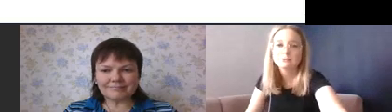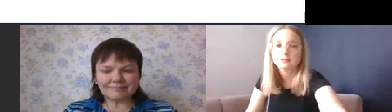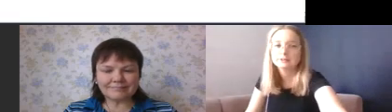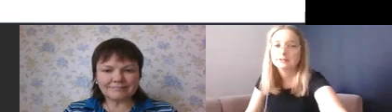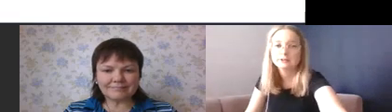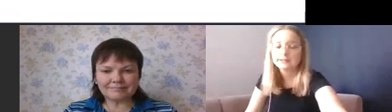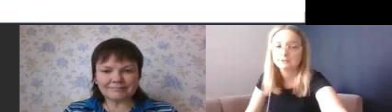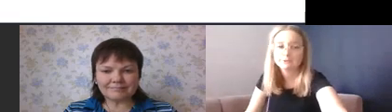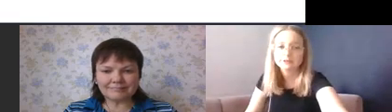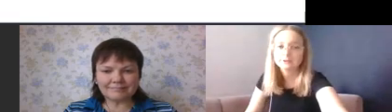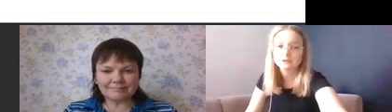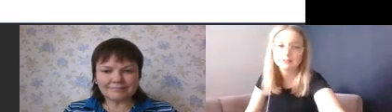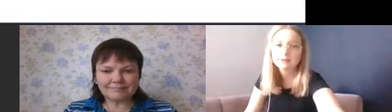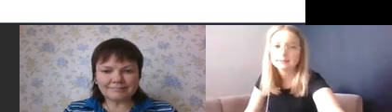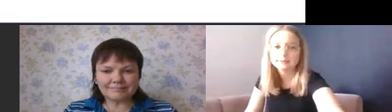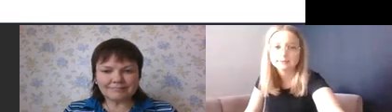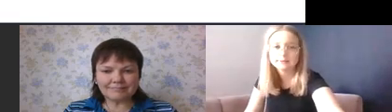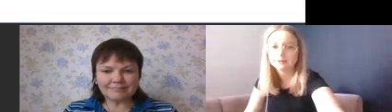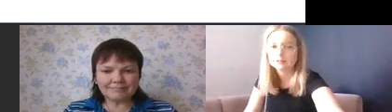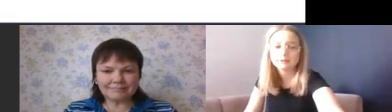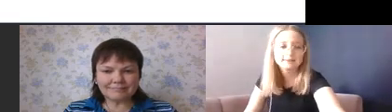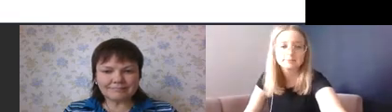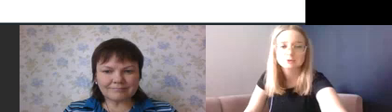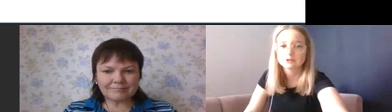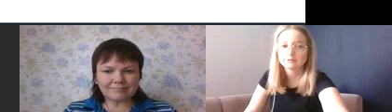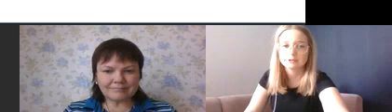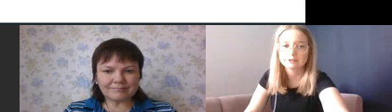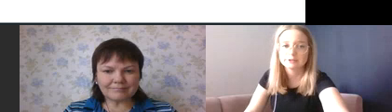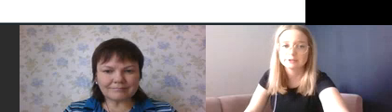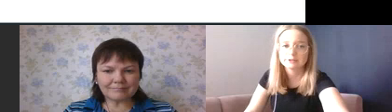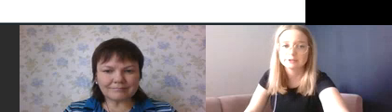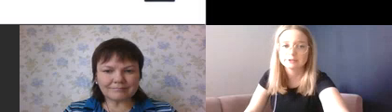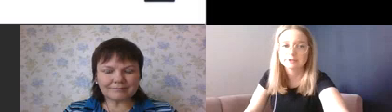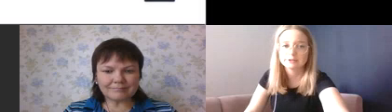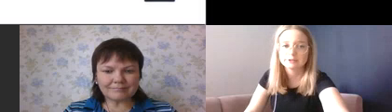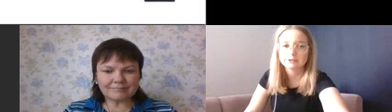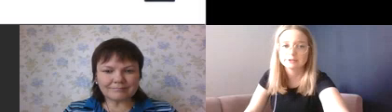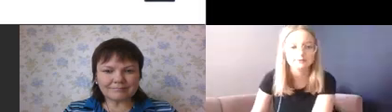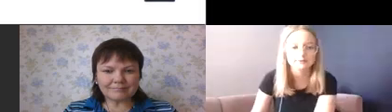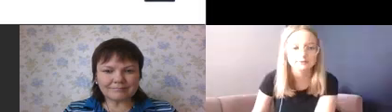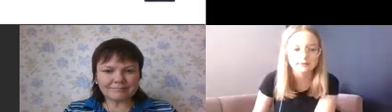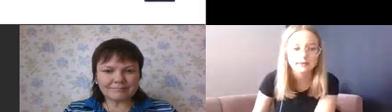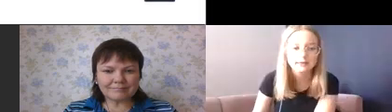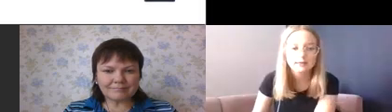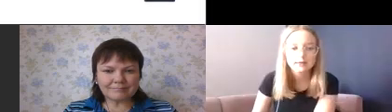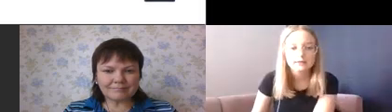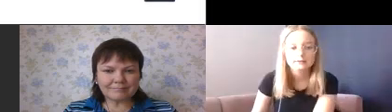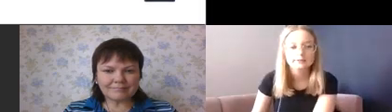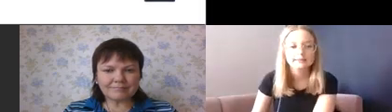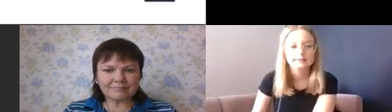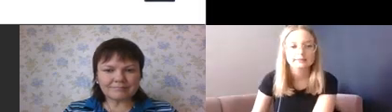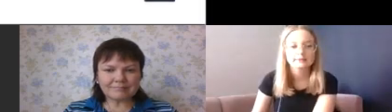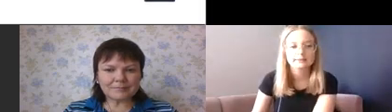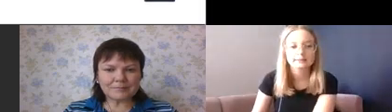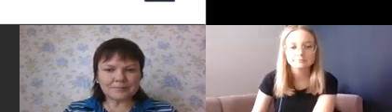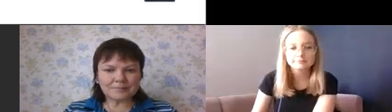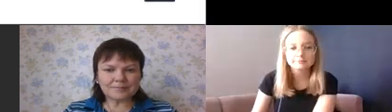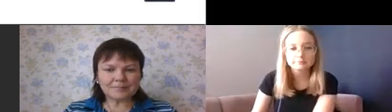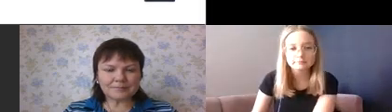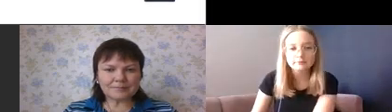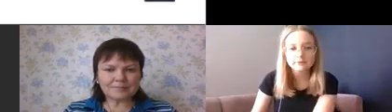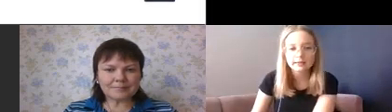et küsimused kõik on teretulnud, et küsige julgelt, et kui on mingid täpsustavad küsimusi ja tahate oma kontekst, et siis saame